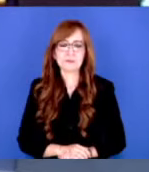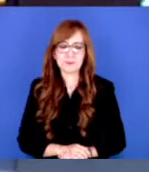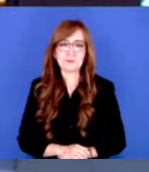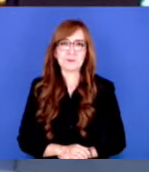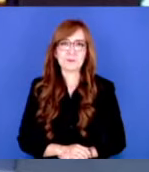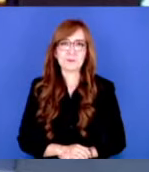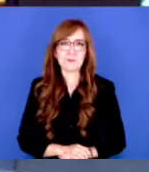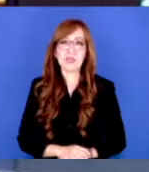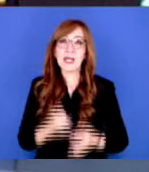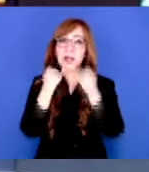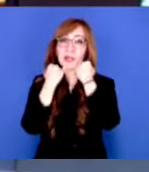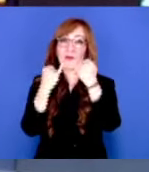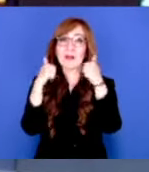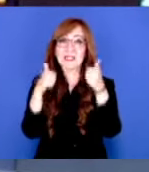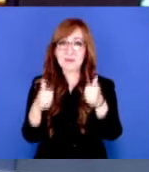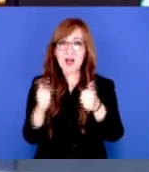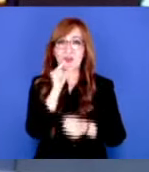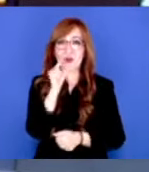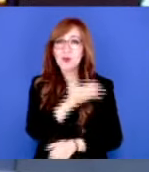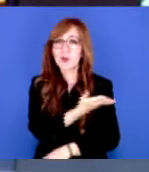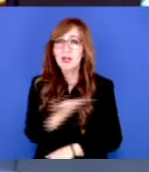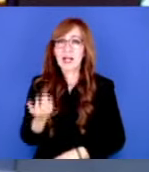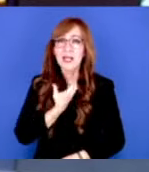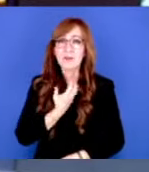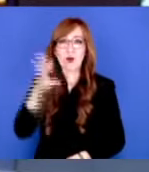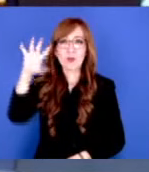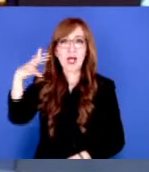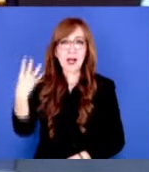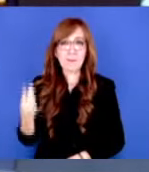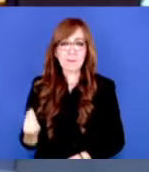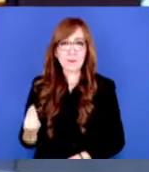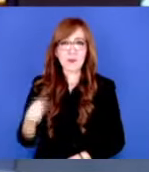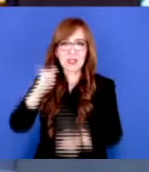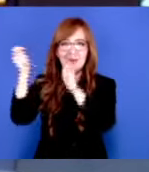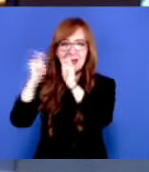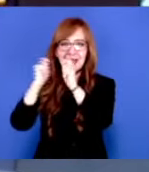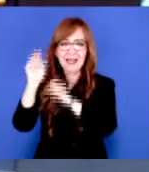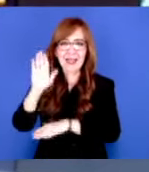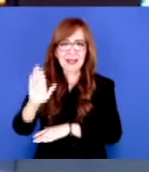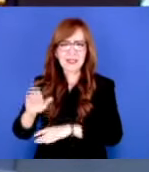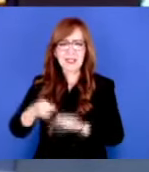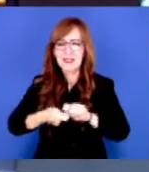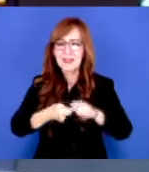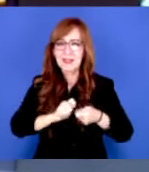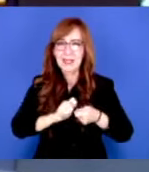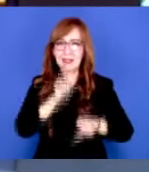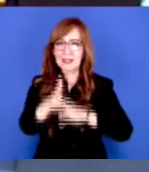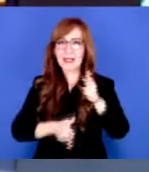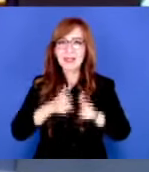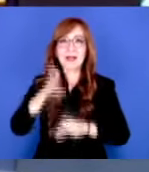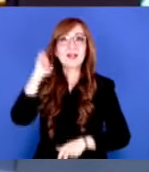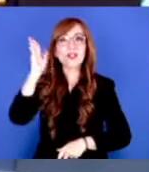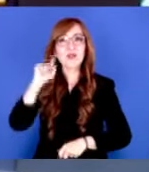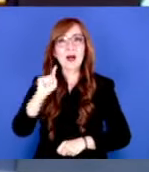pemirsa kabar baik untuk Anda yang akan mudik Lebaran tahun 2024 ini sebab tiket kereta api jarak jauh sudah mulai bisa dipesan sejak